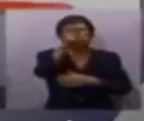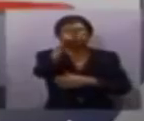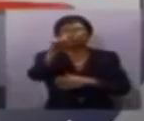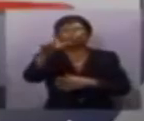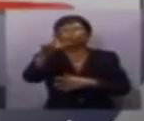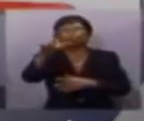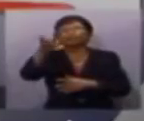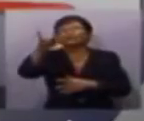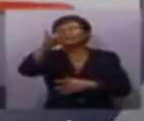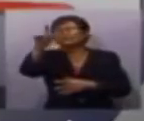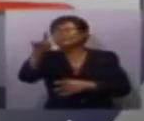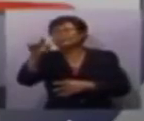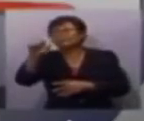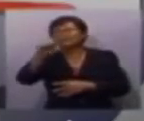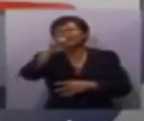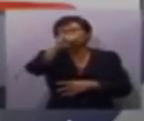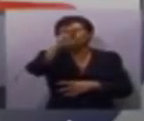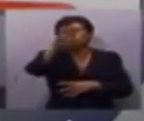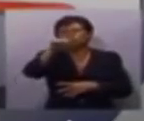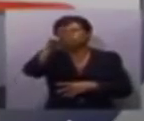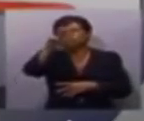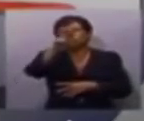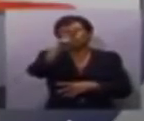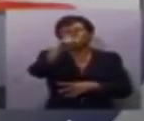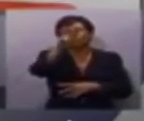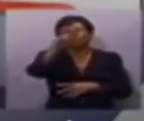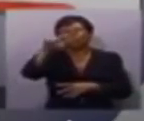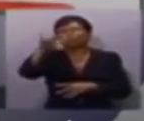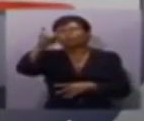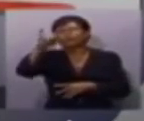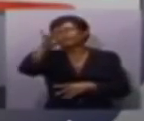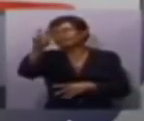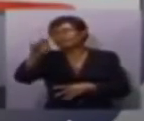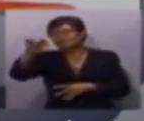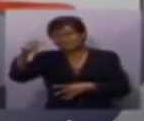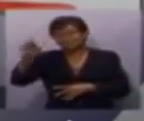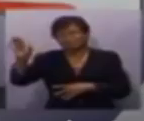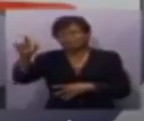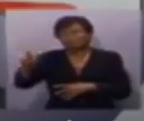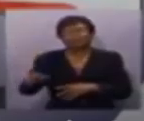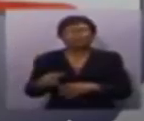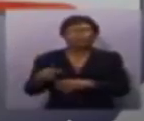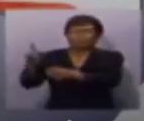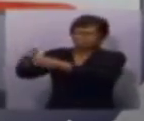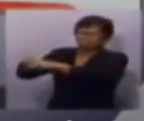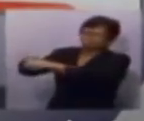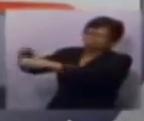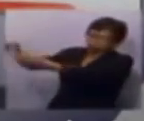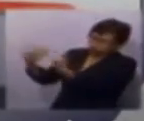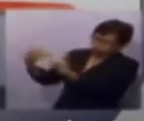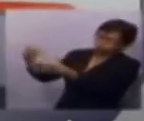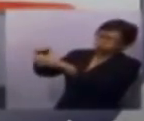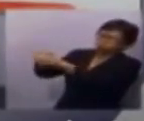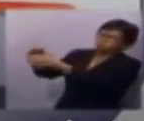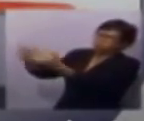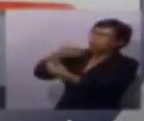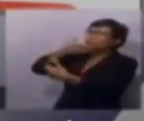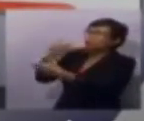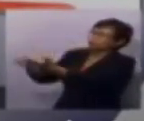dulu. Dan dia ternyata dapat menggembelingkan ataupun menarik sokongan generasi muda